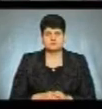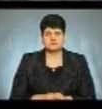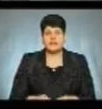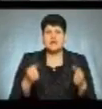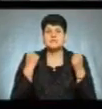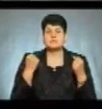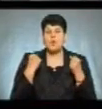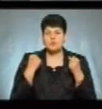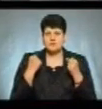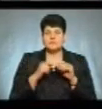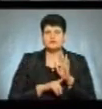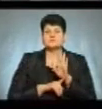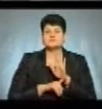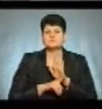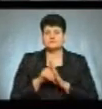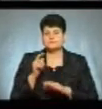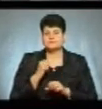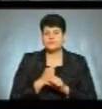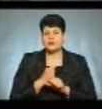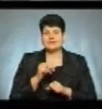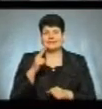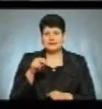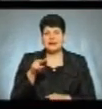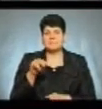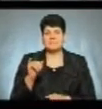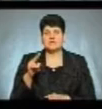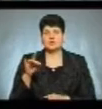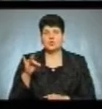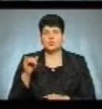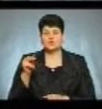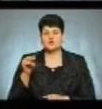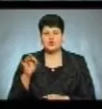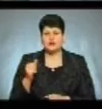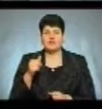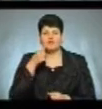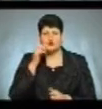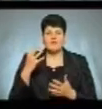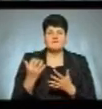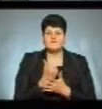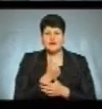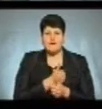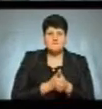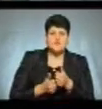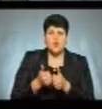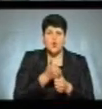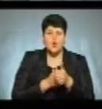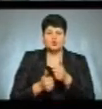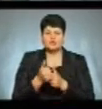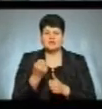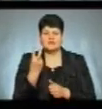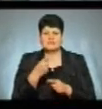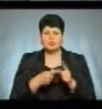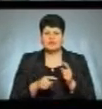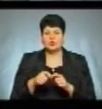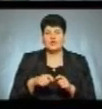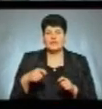Спортивна кар'єра чемпіона світу Дмитра Підручного, який вчора виграв гонку переслідування на дистанції 12,5 кілометрів на